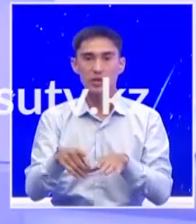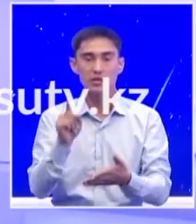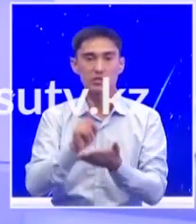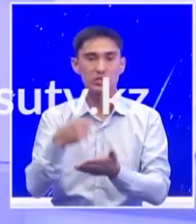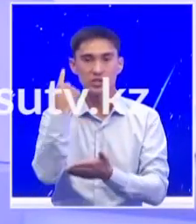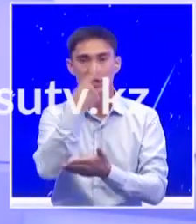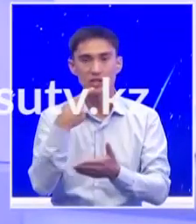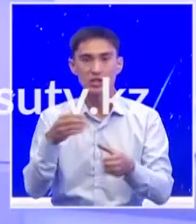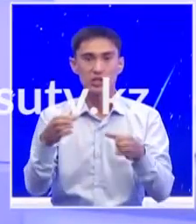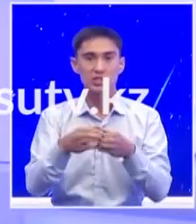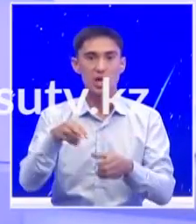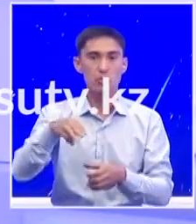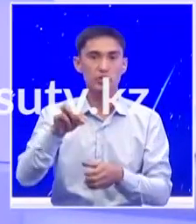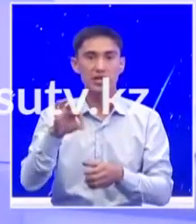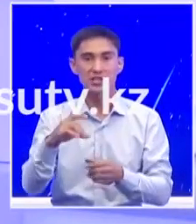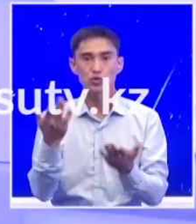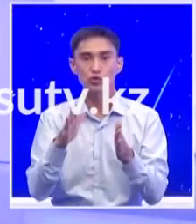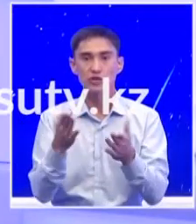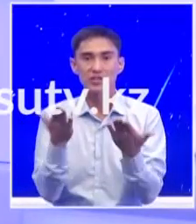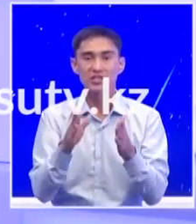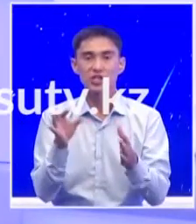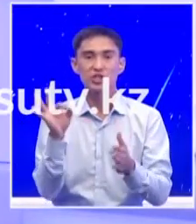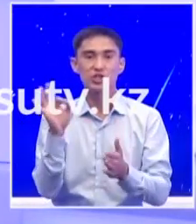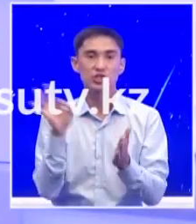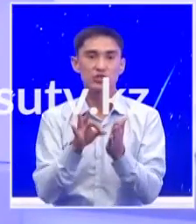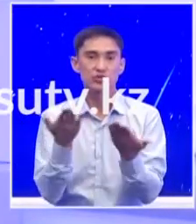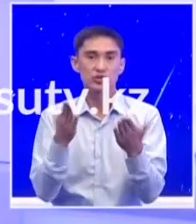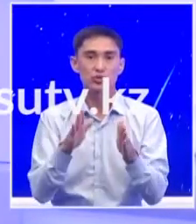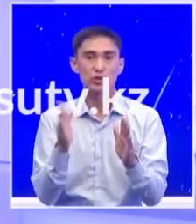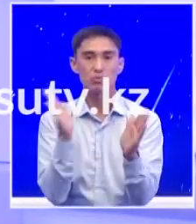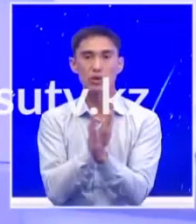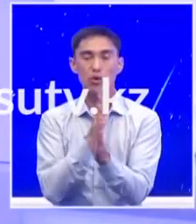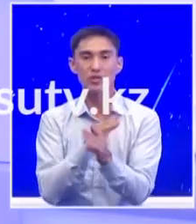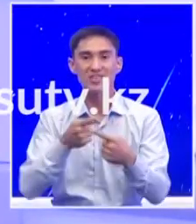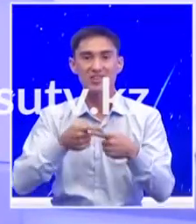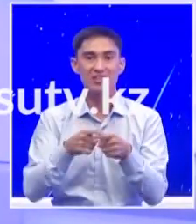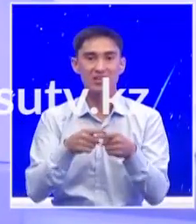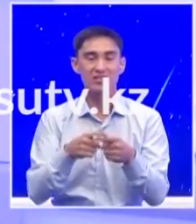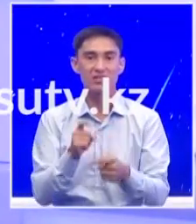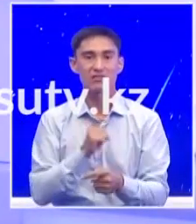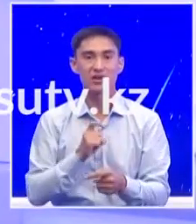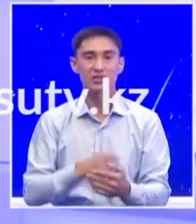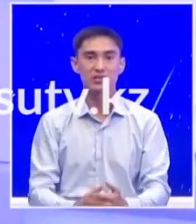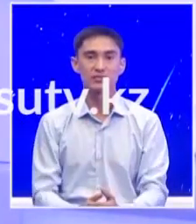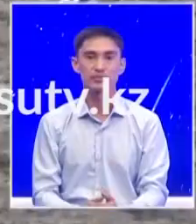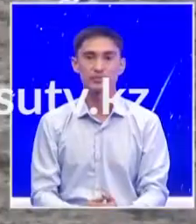и личного состава МЧС в случае возникновения чрезвычайных ситуаций природного и техногенного характера.